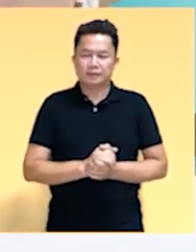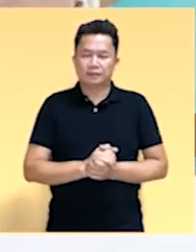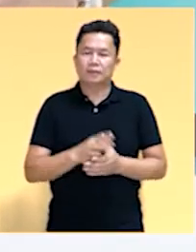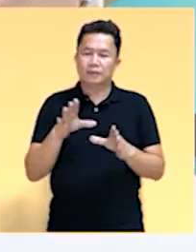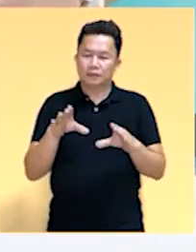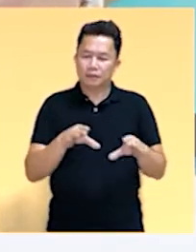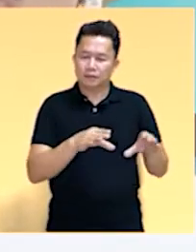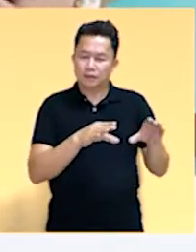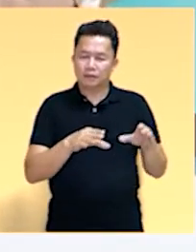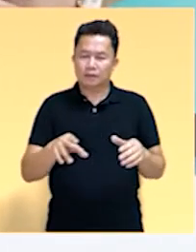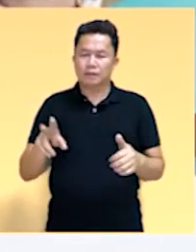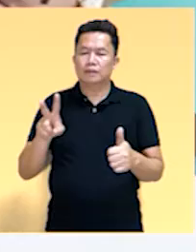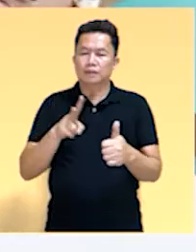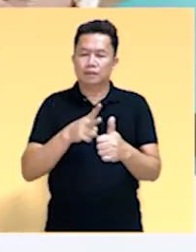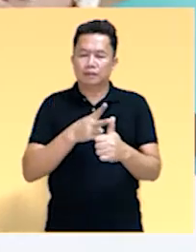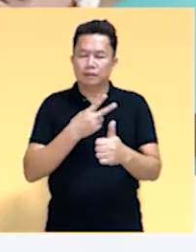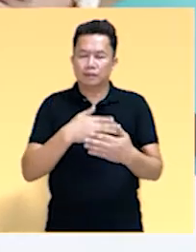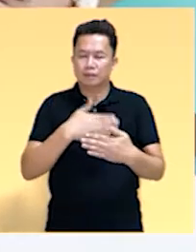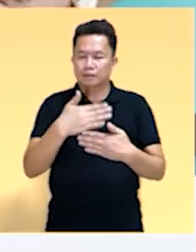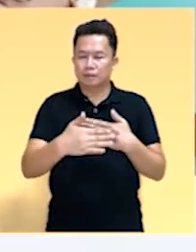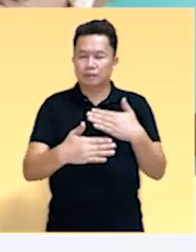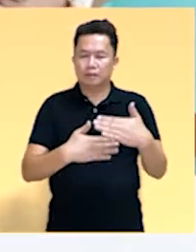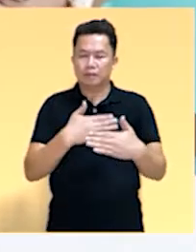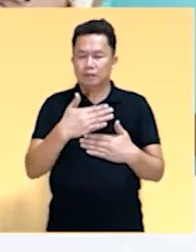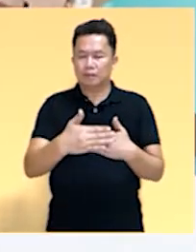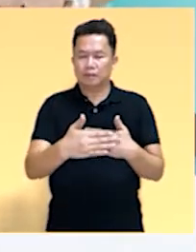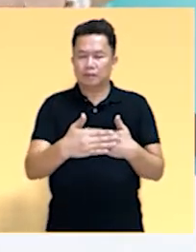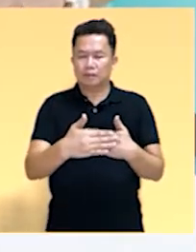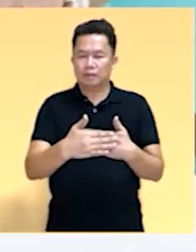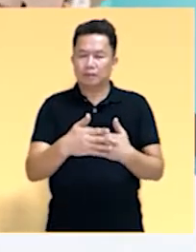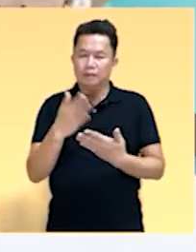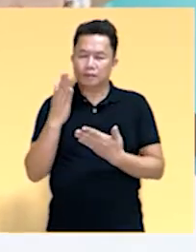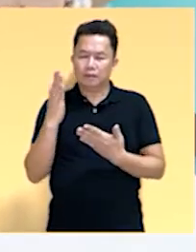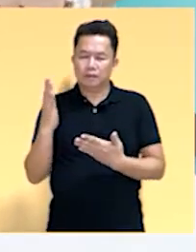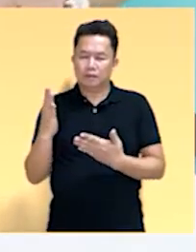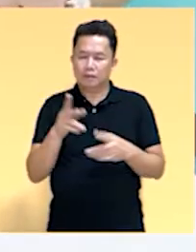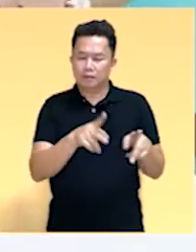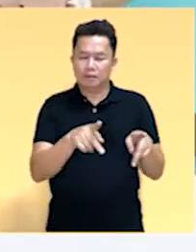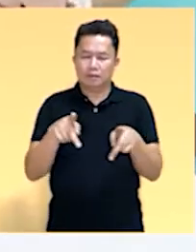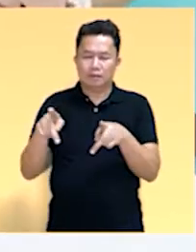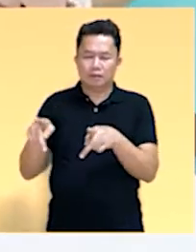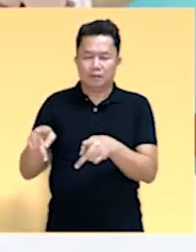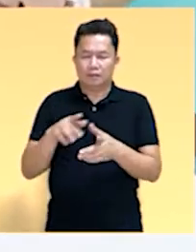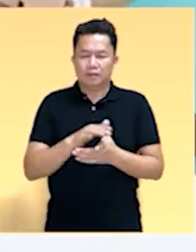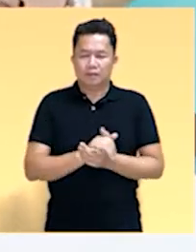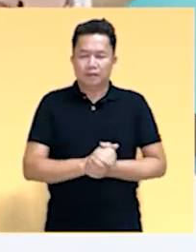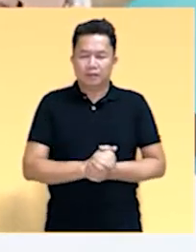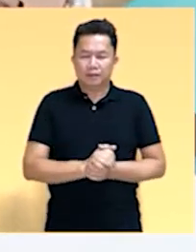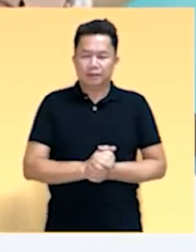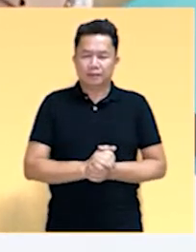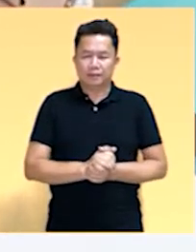Gagawin na natin ang ikalawang step o hakbang at ito ang plan.